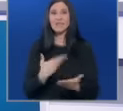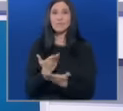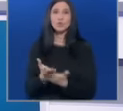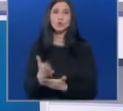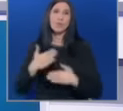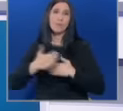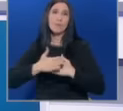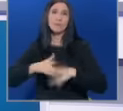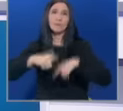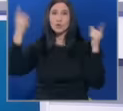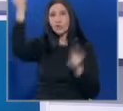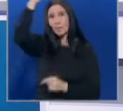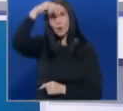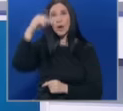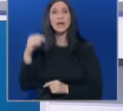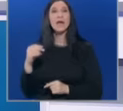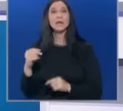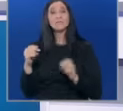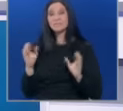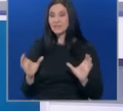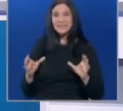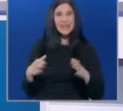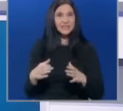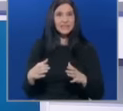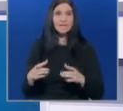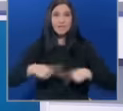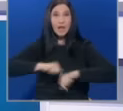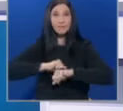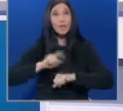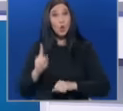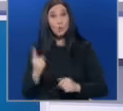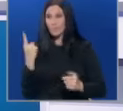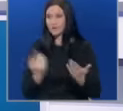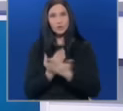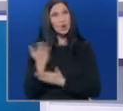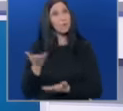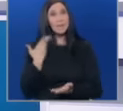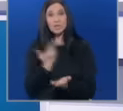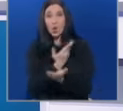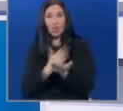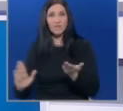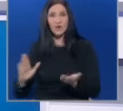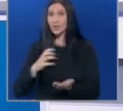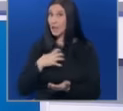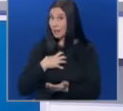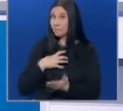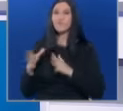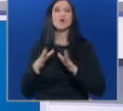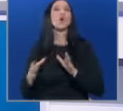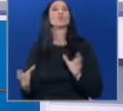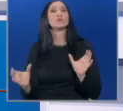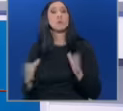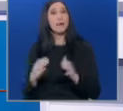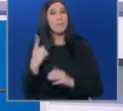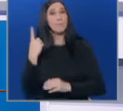предложения от Продължаваме промяната Демократична България състав на кабинет, който първоначално беше отхвърлен от ГЕРБ. В Народното